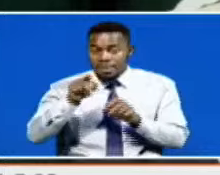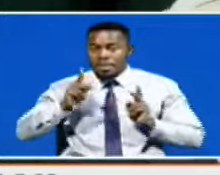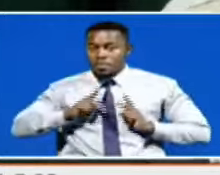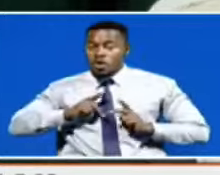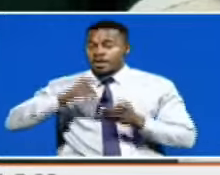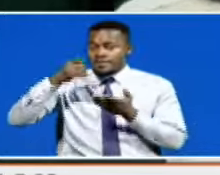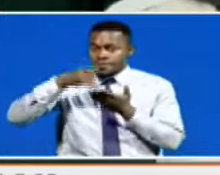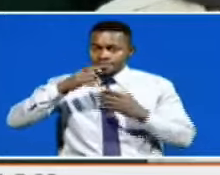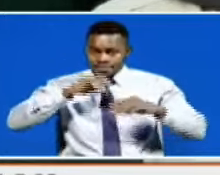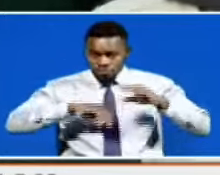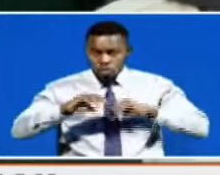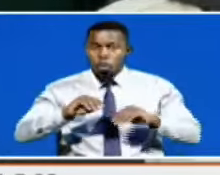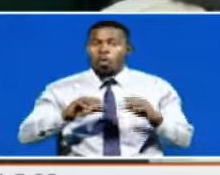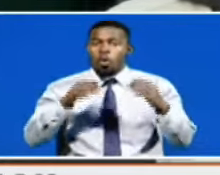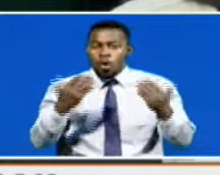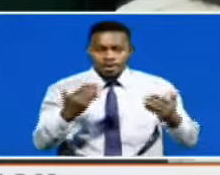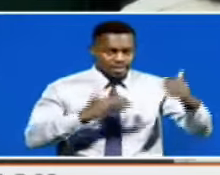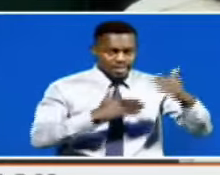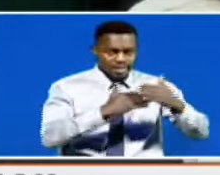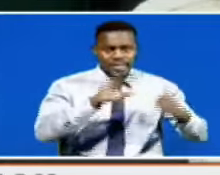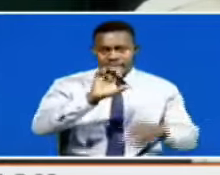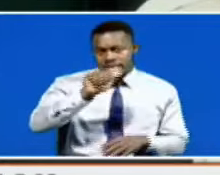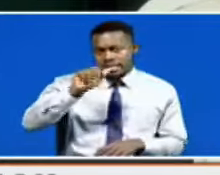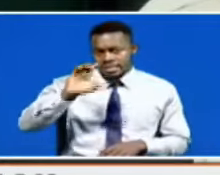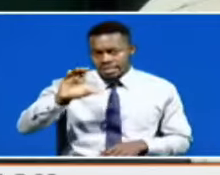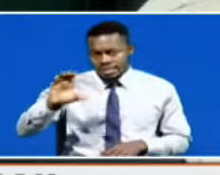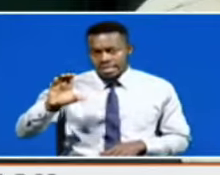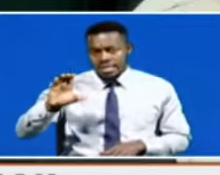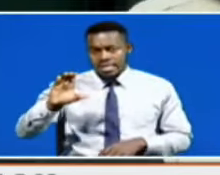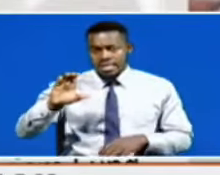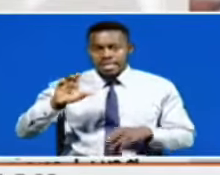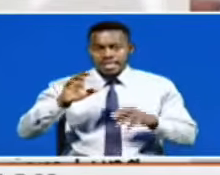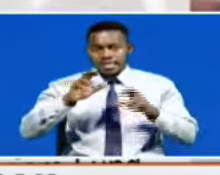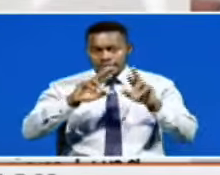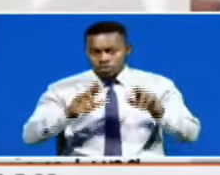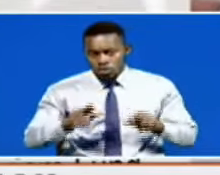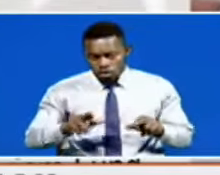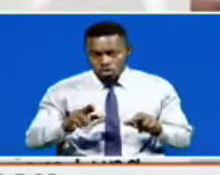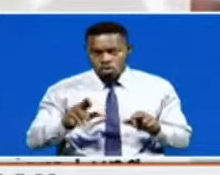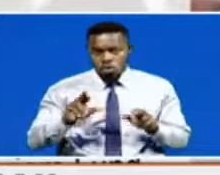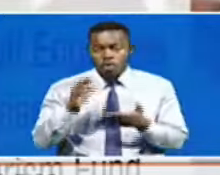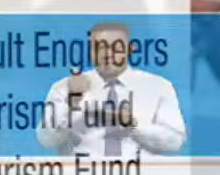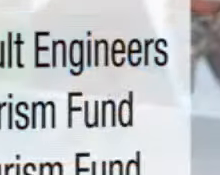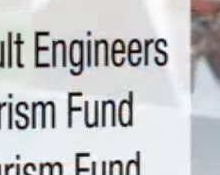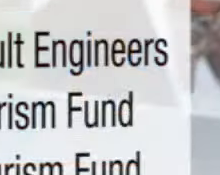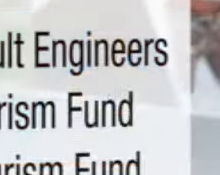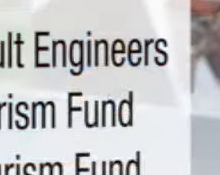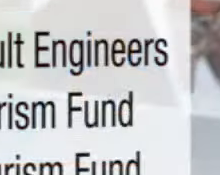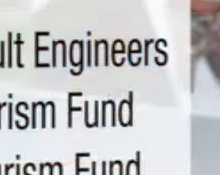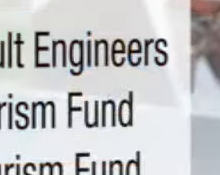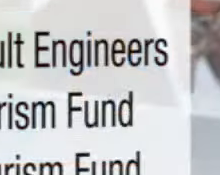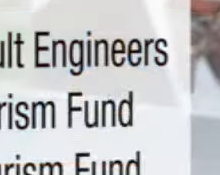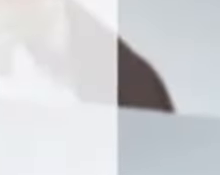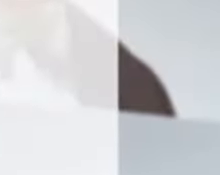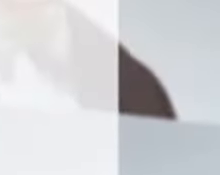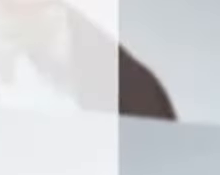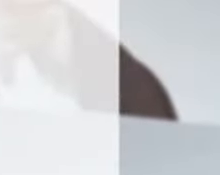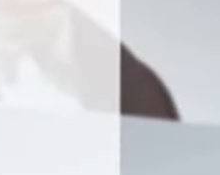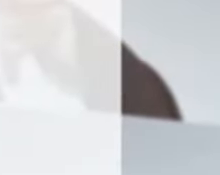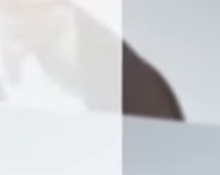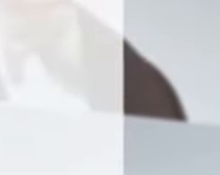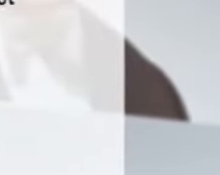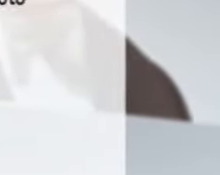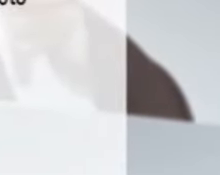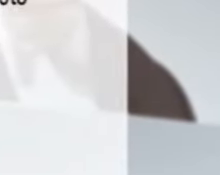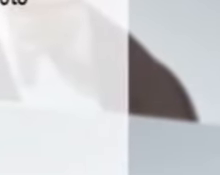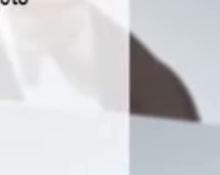or the nearest EACC regional office. Wanajumuisha Joseph Rotich Cherutoi,